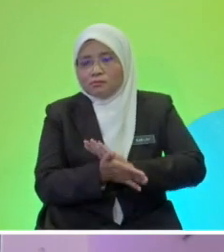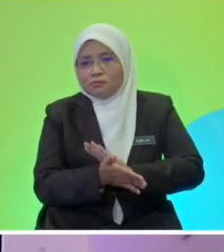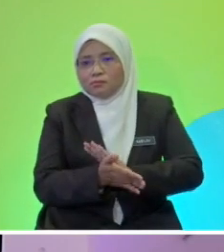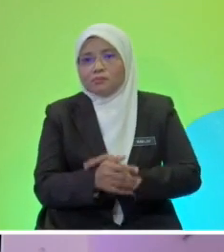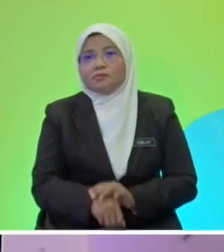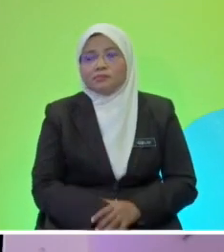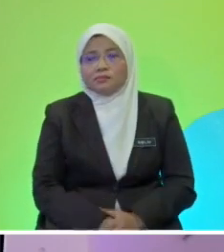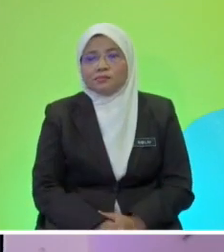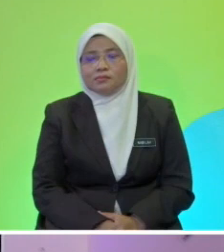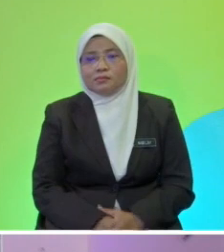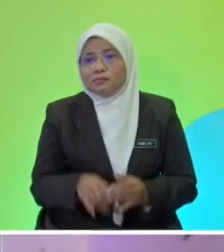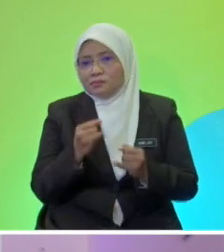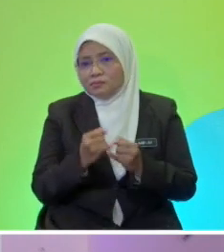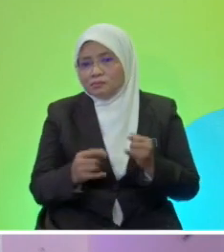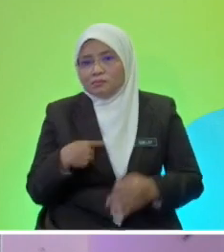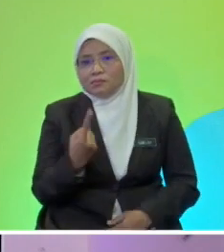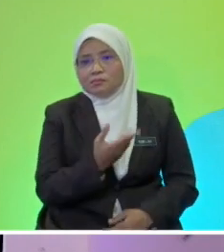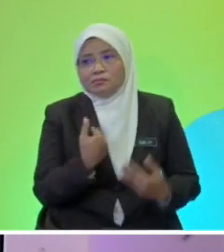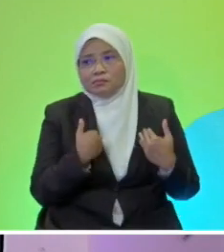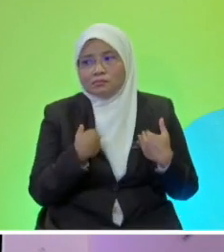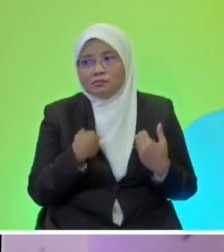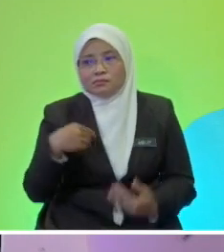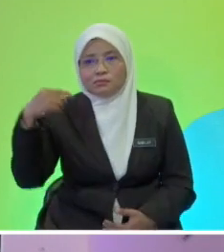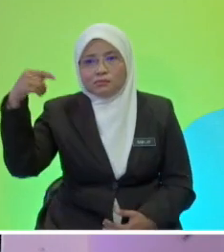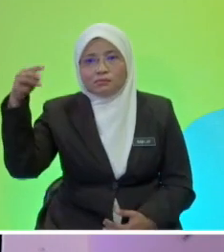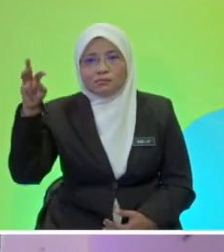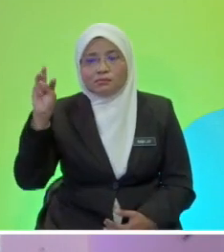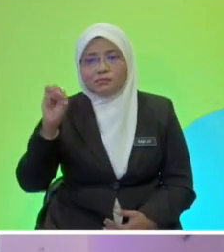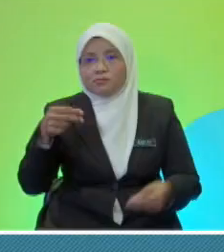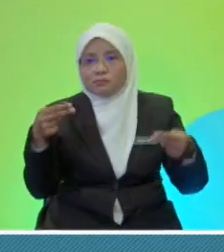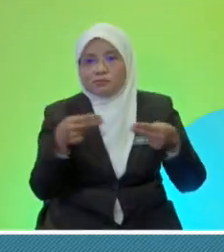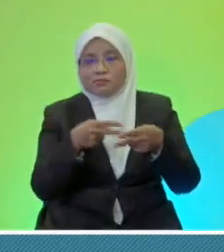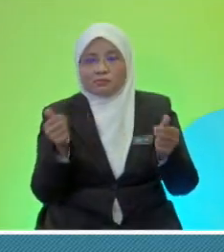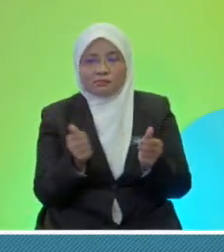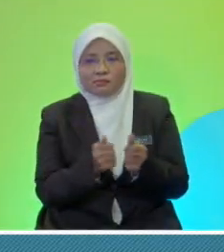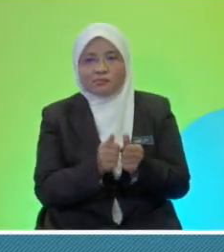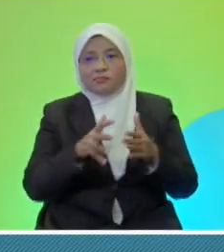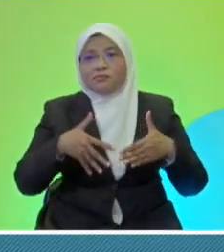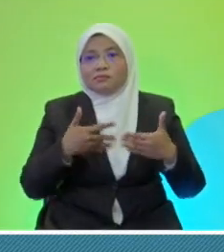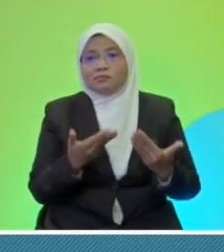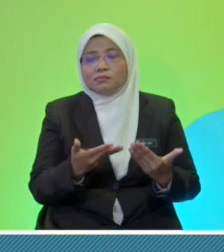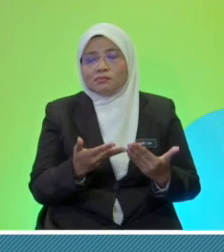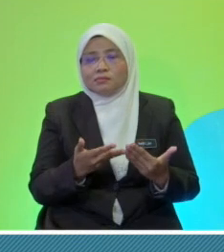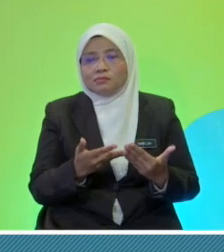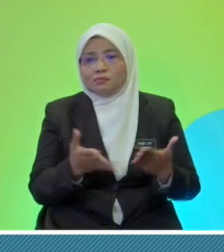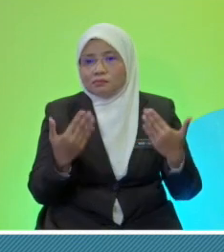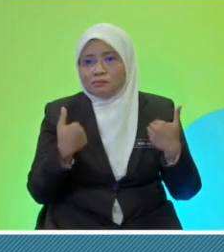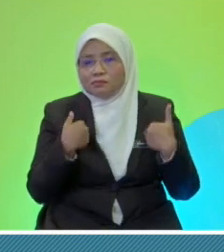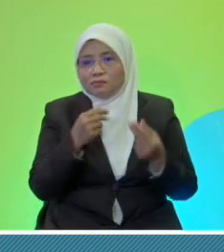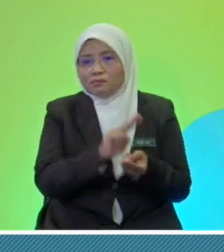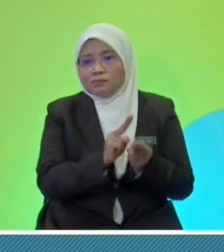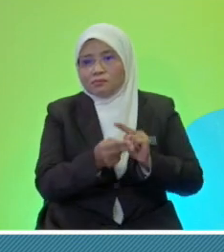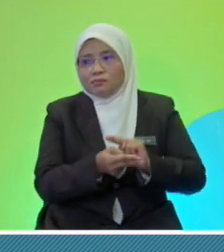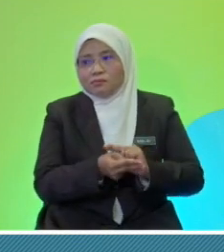dan yakin sekali kita ada organisme atau University ini adalah berkait dengan bagaimana dia mengandung perubahan khusus